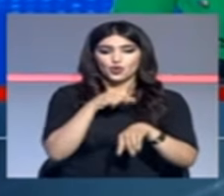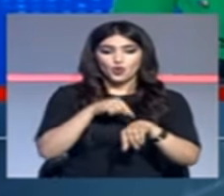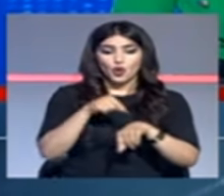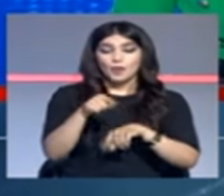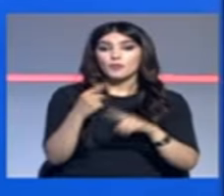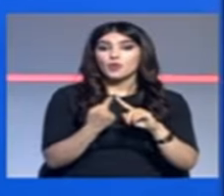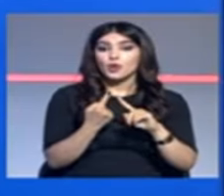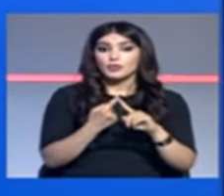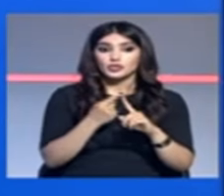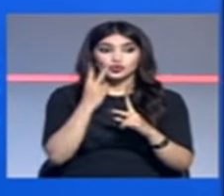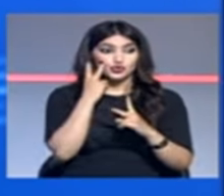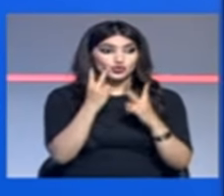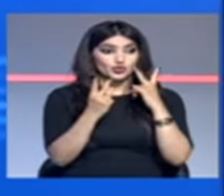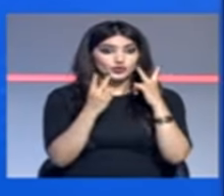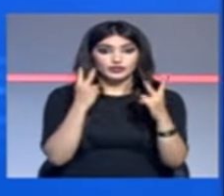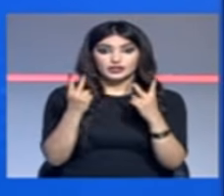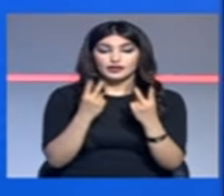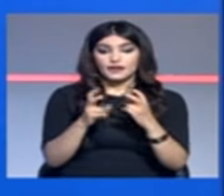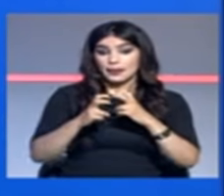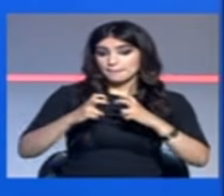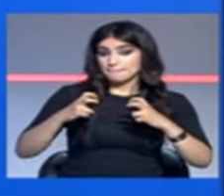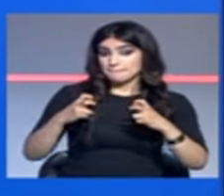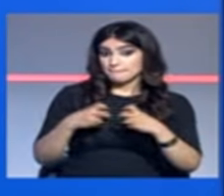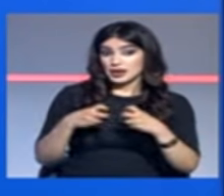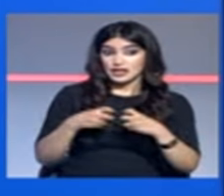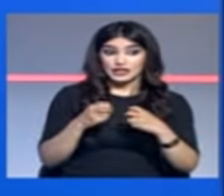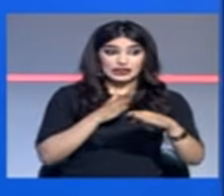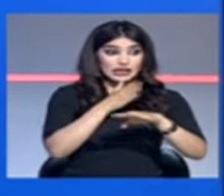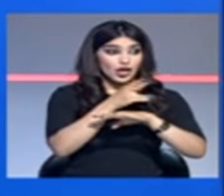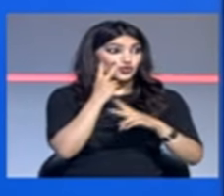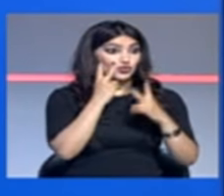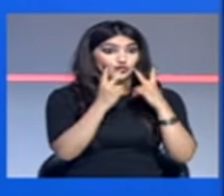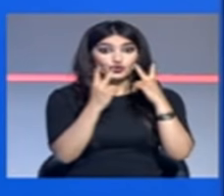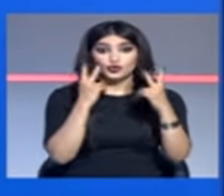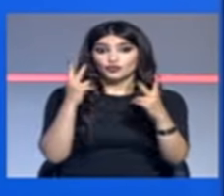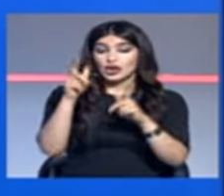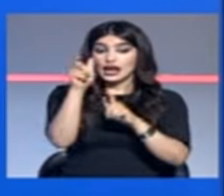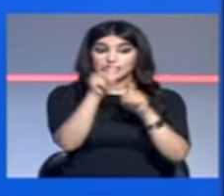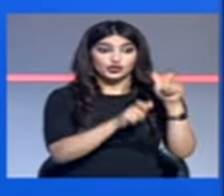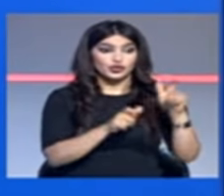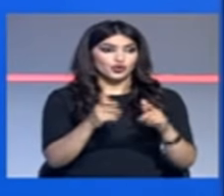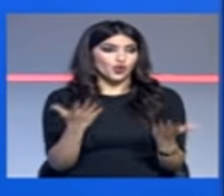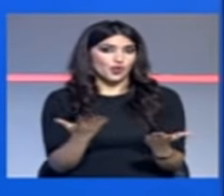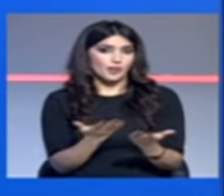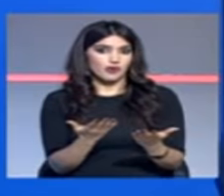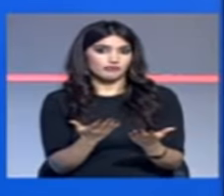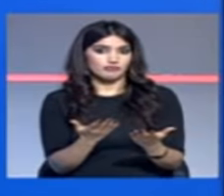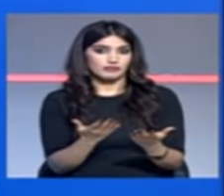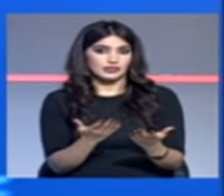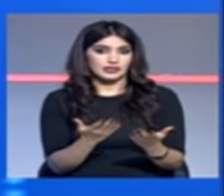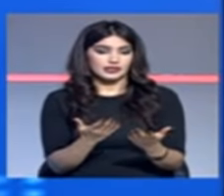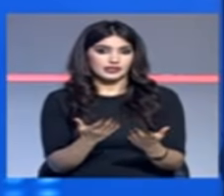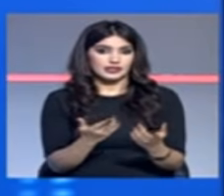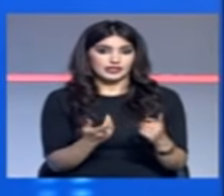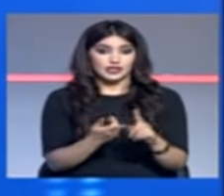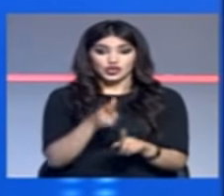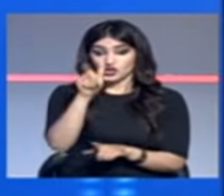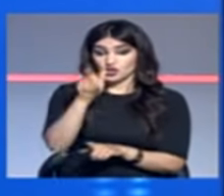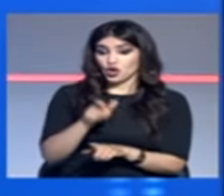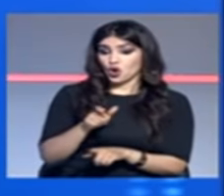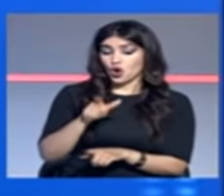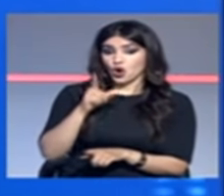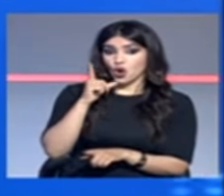هامه، ريت واحد في معرض دخلت باش نشوف كيفاش العباد عاملين، وقت اللي الشخص جا باش